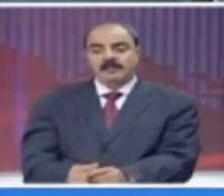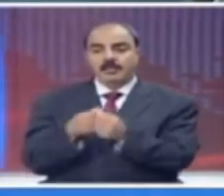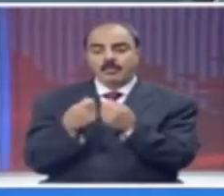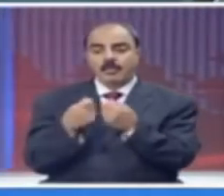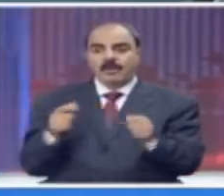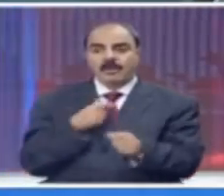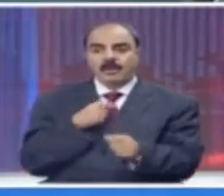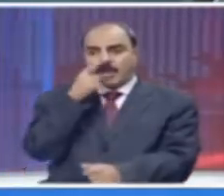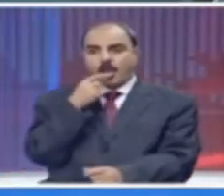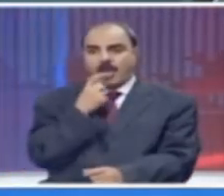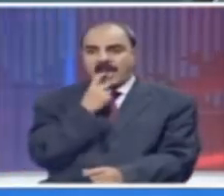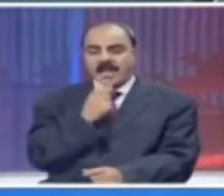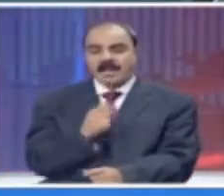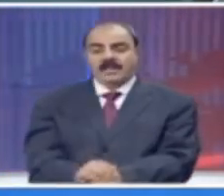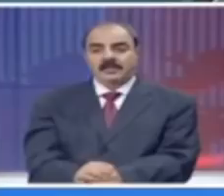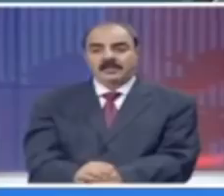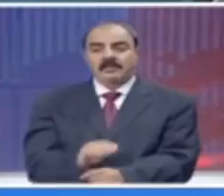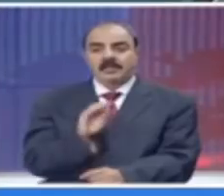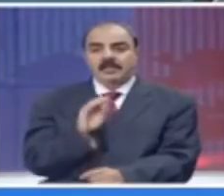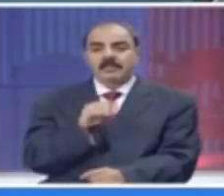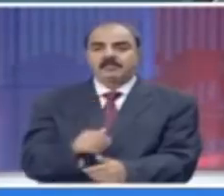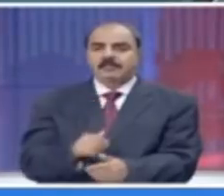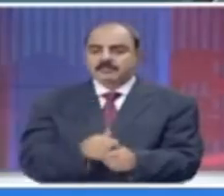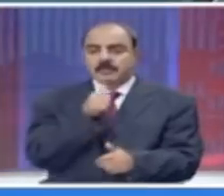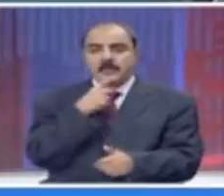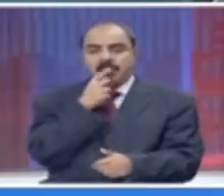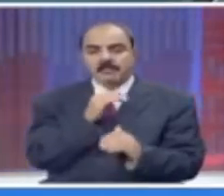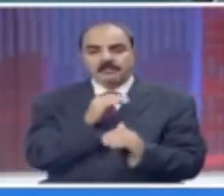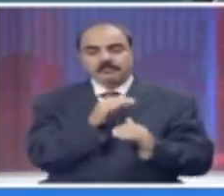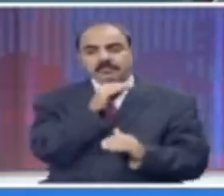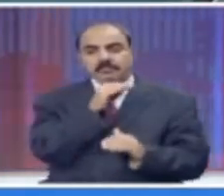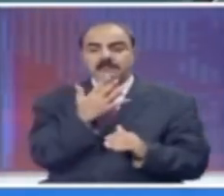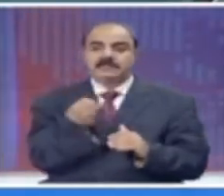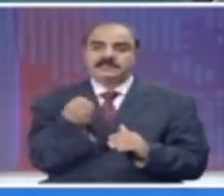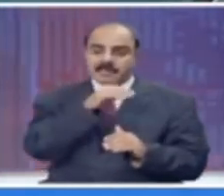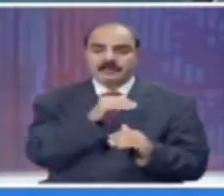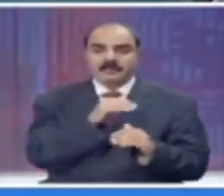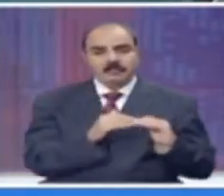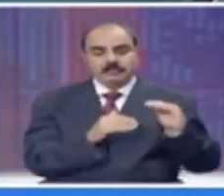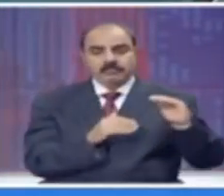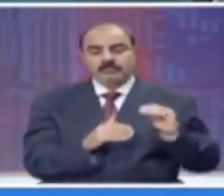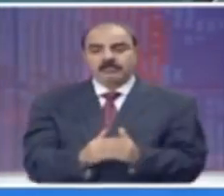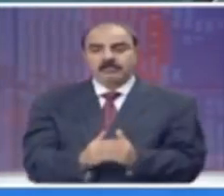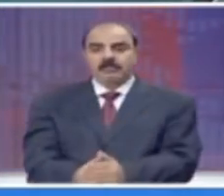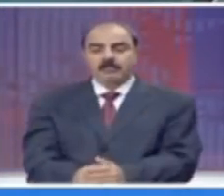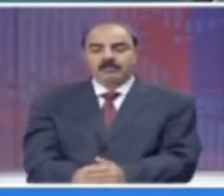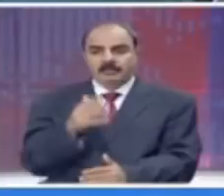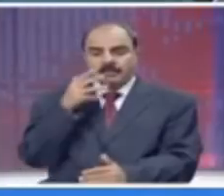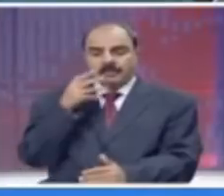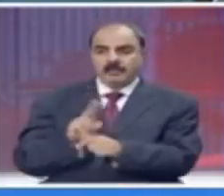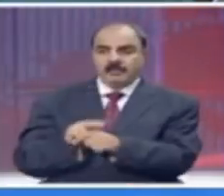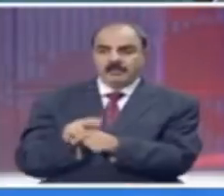جريدة نيويورك تايمز بإعطاء التفوق لبايدن ب5 نقاط على صالح